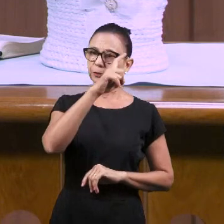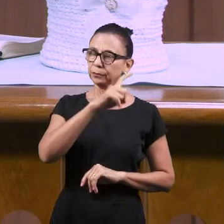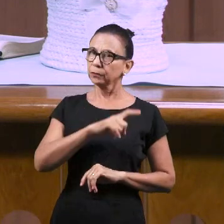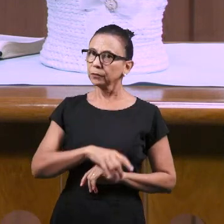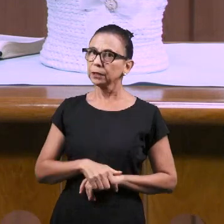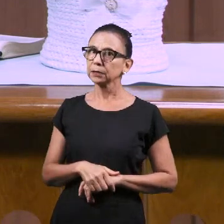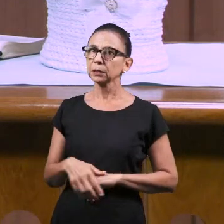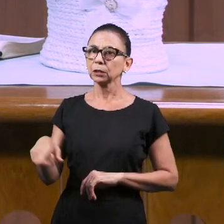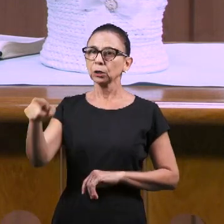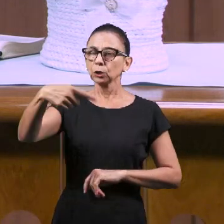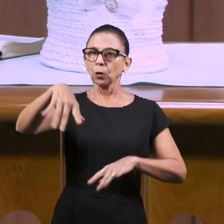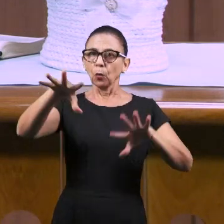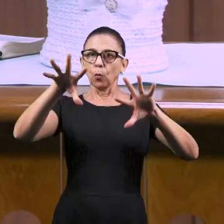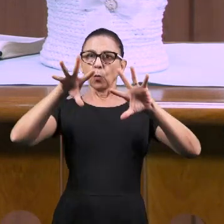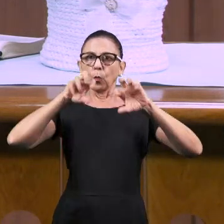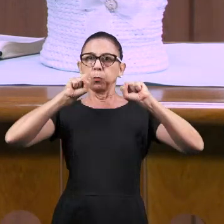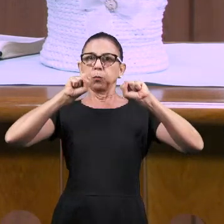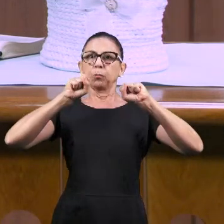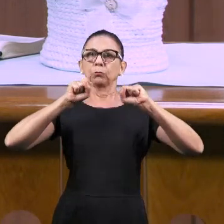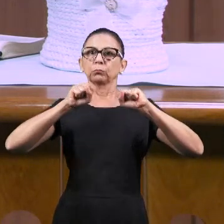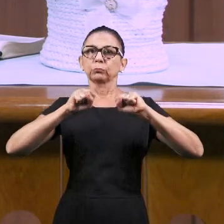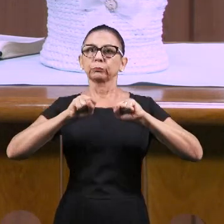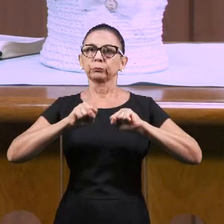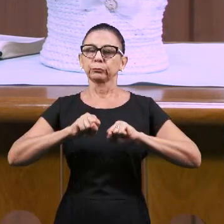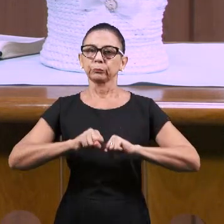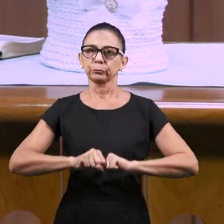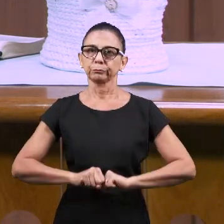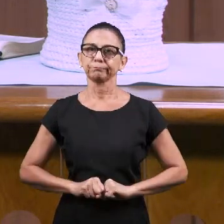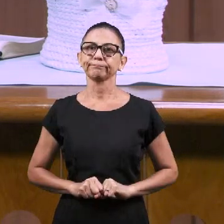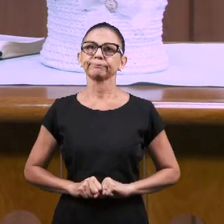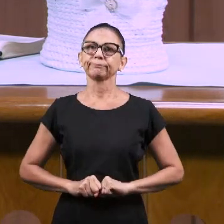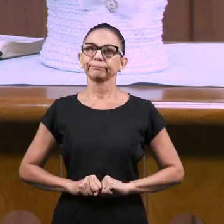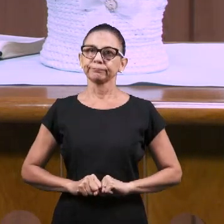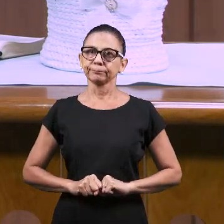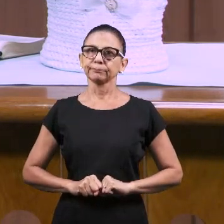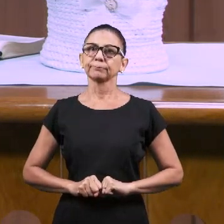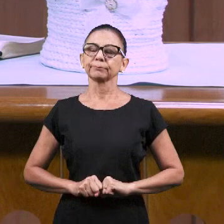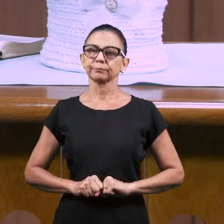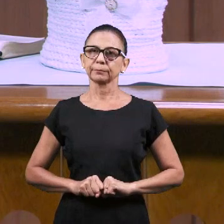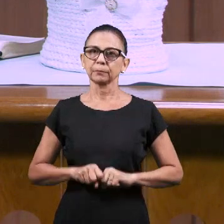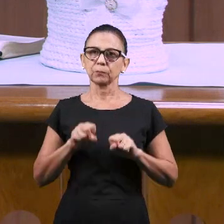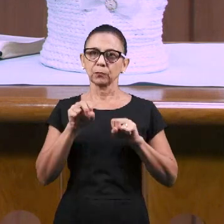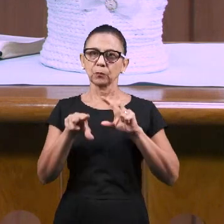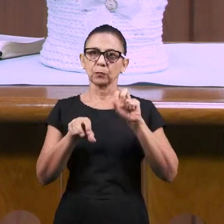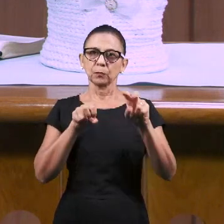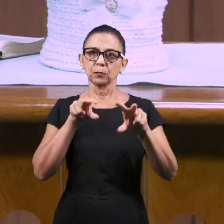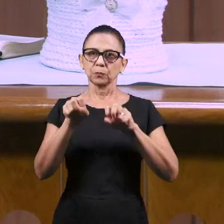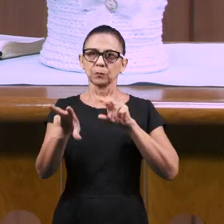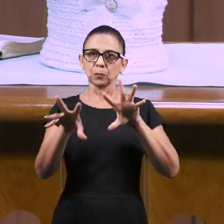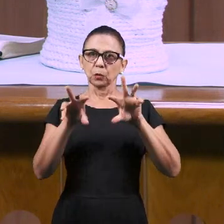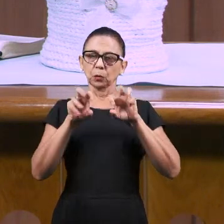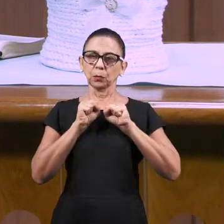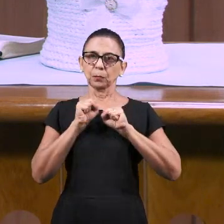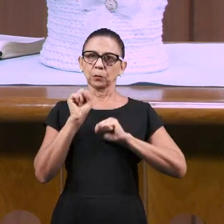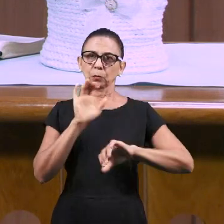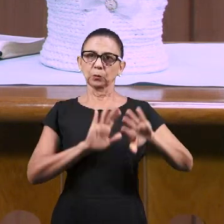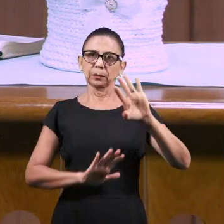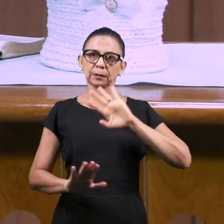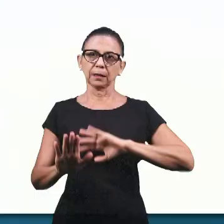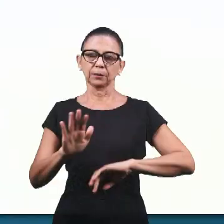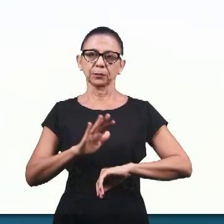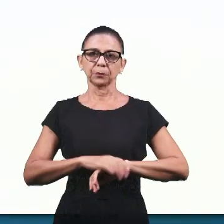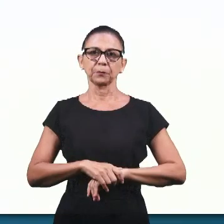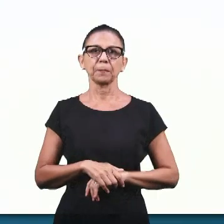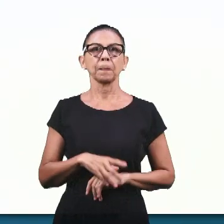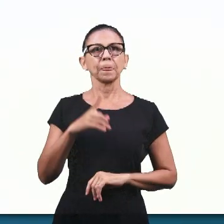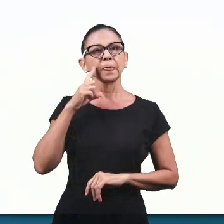les choses ne sont pas faciles. Nous sommes touchés ici, tous touchés, pour ce mal qu'il y a là. La troisième